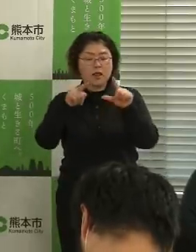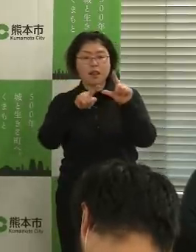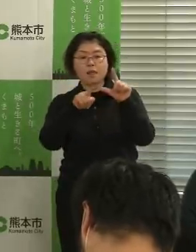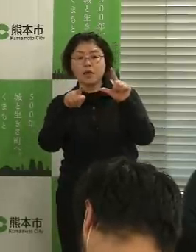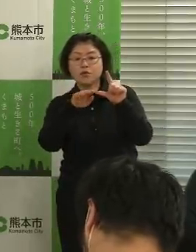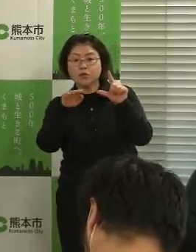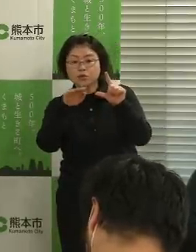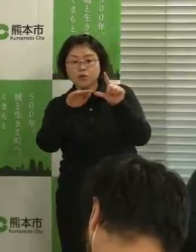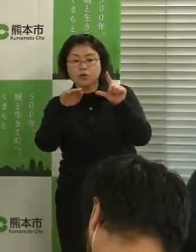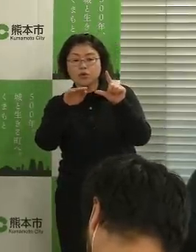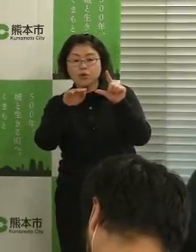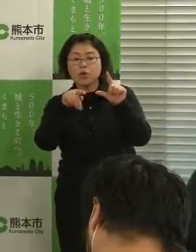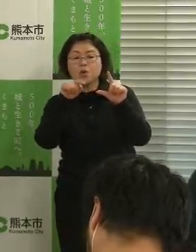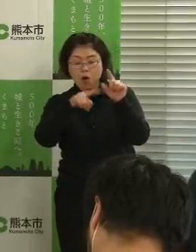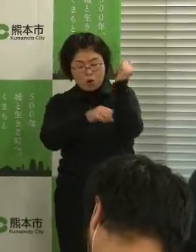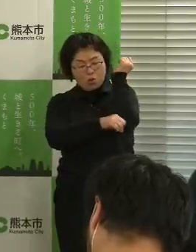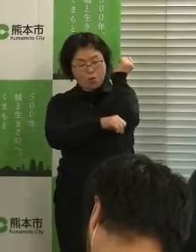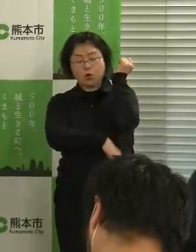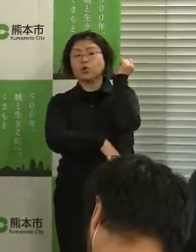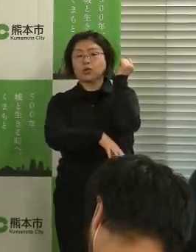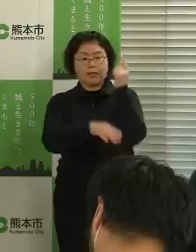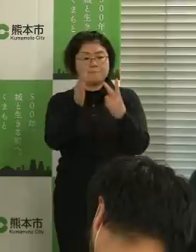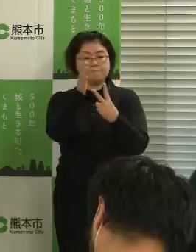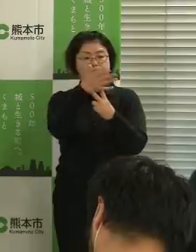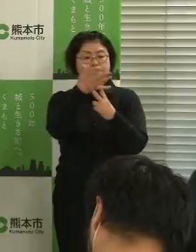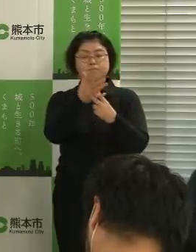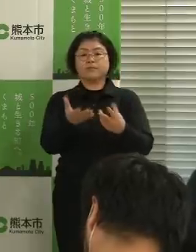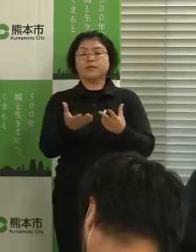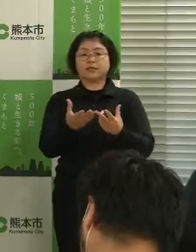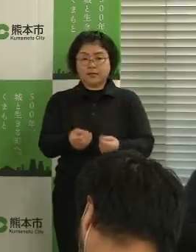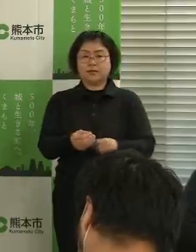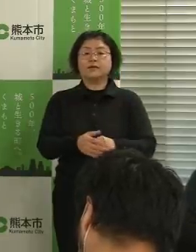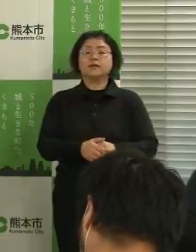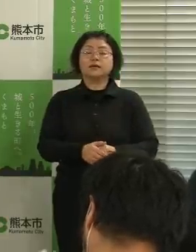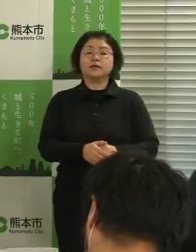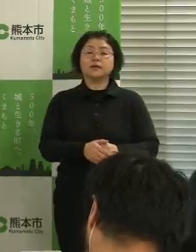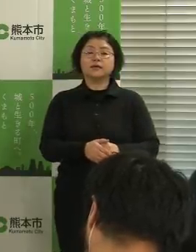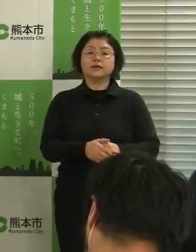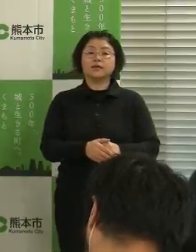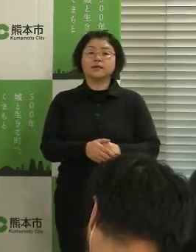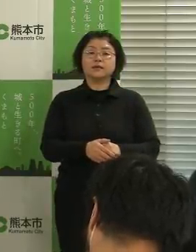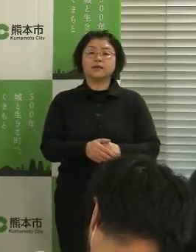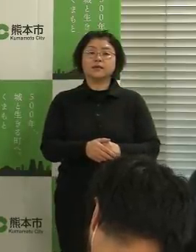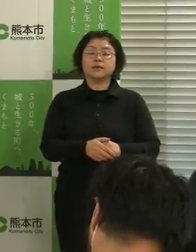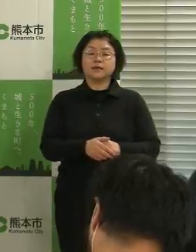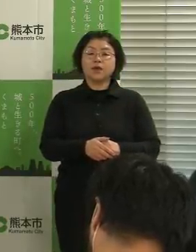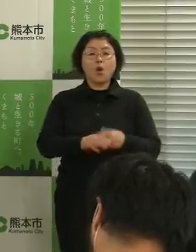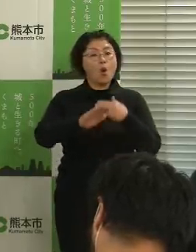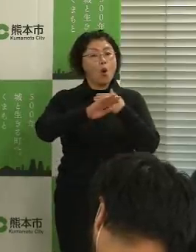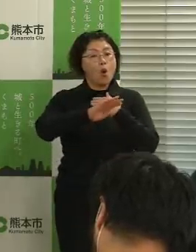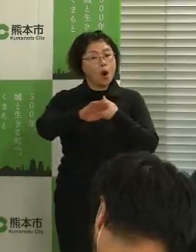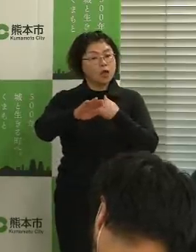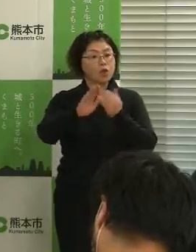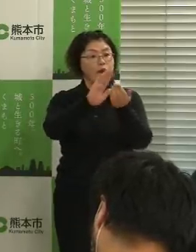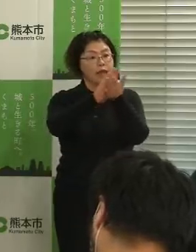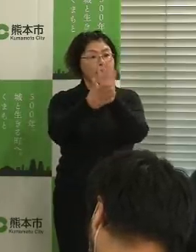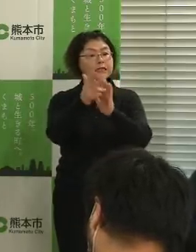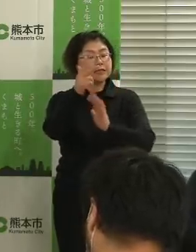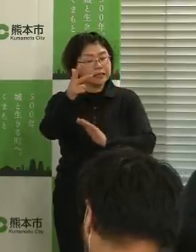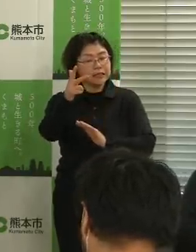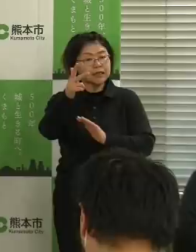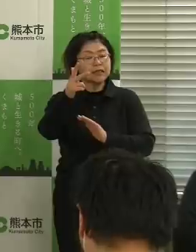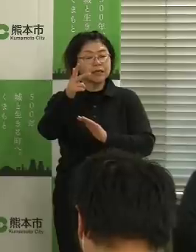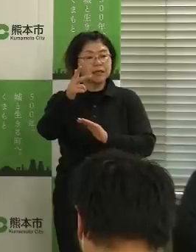に判断をしたということでございます。そして、まあ、あの他の自治体は他の自治体でいろんなあ